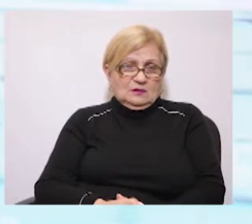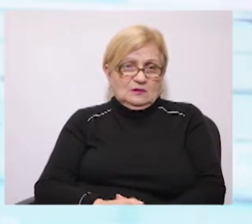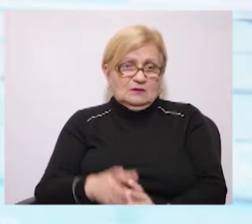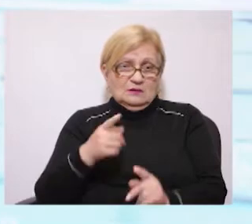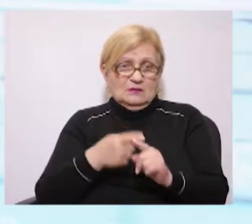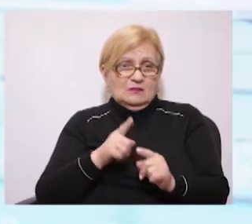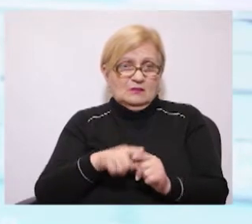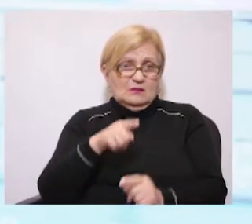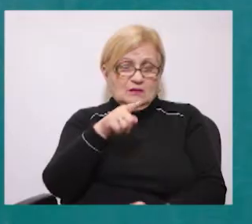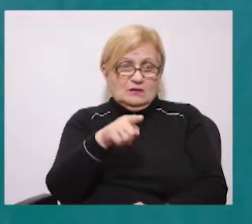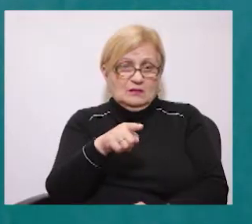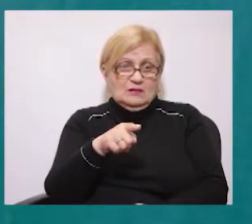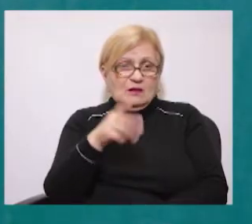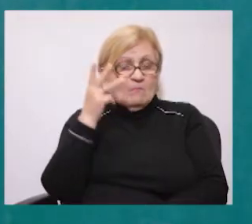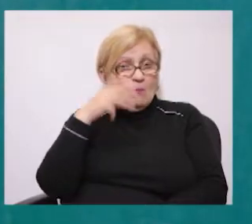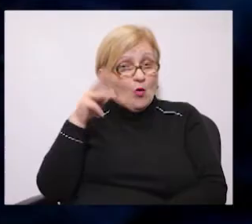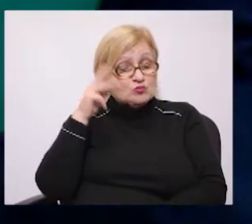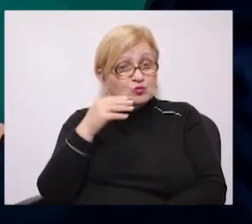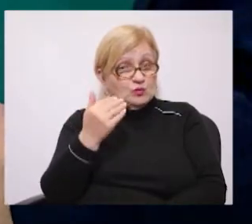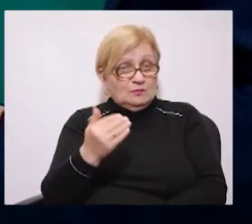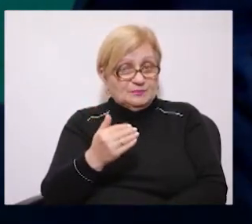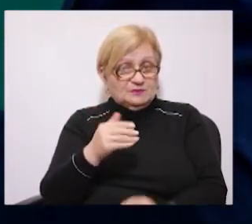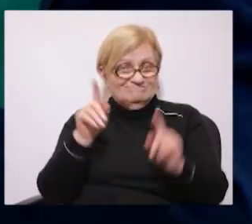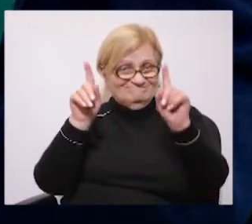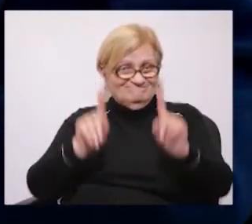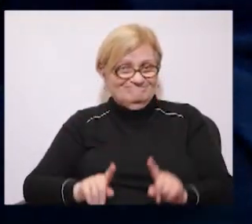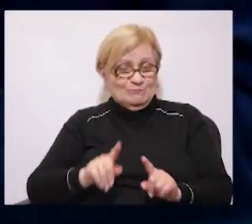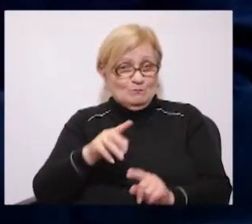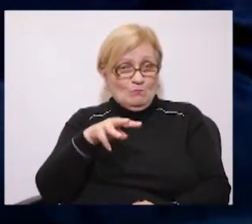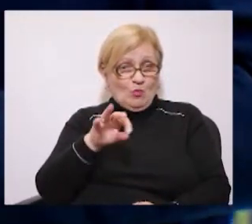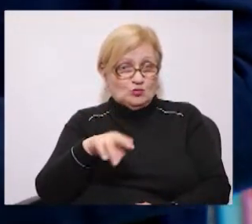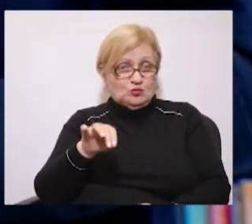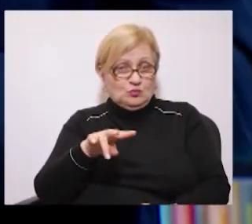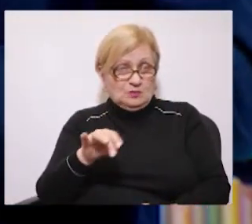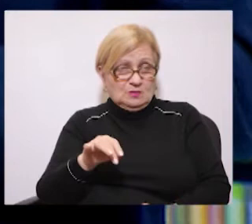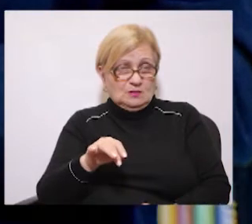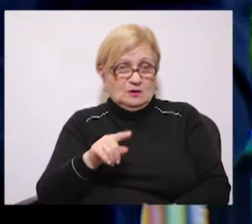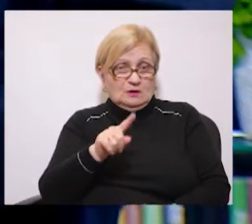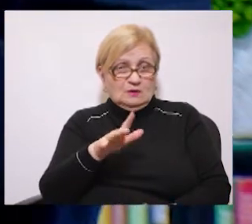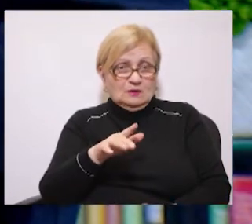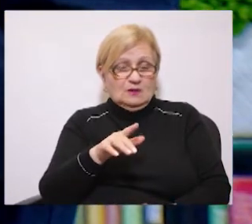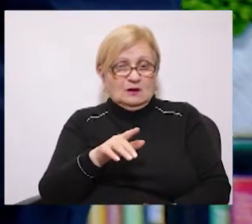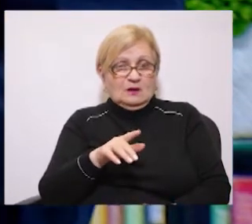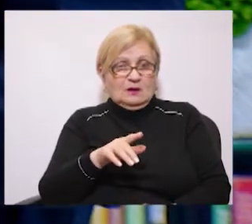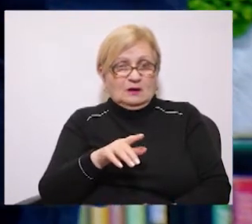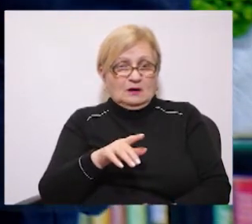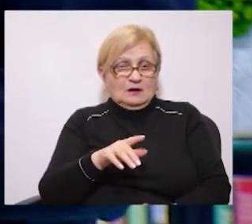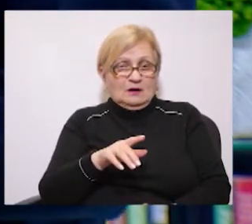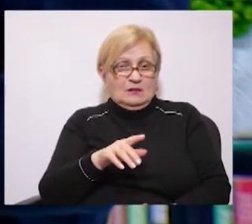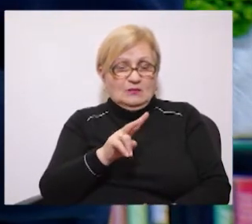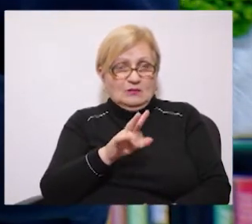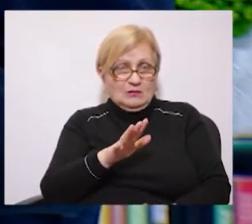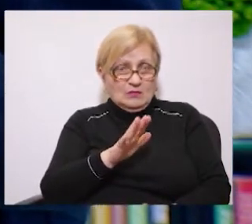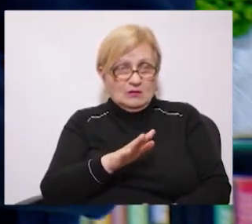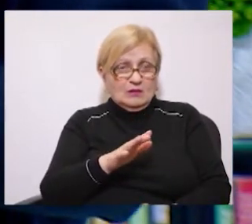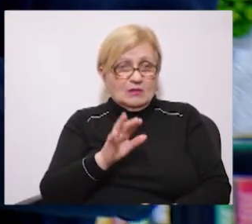რიცხვები, ანუ მათი მოდულები, ამის მოდული და ამის მოდული. 1.25 მეასეთის მოდული არის